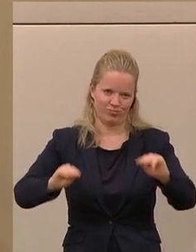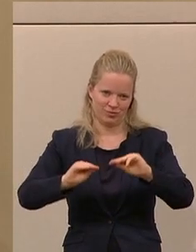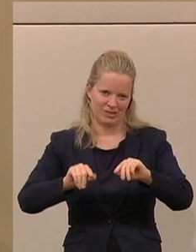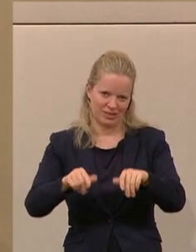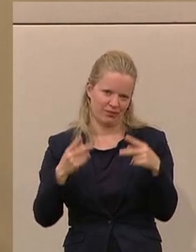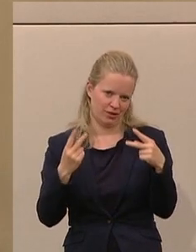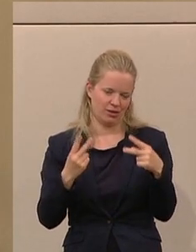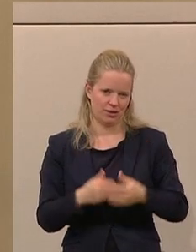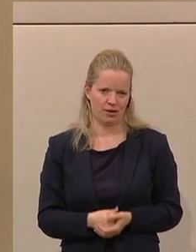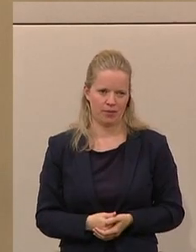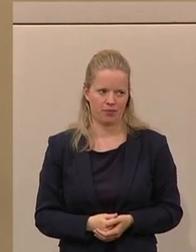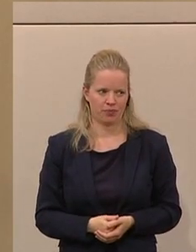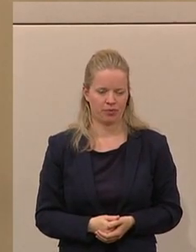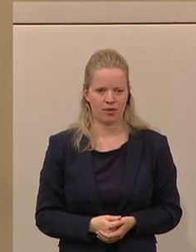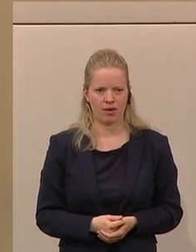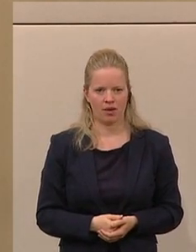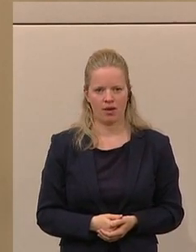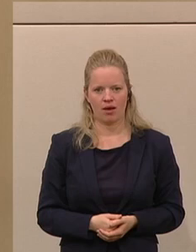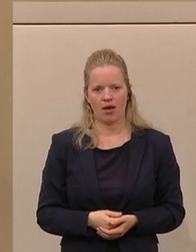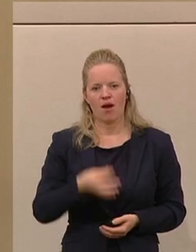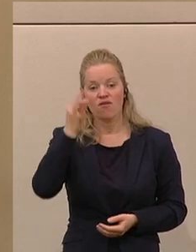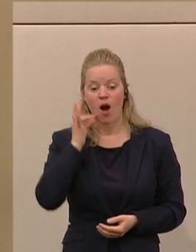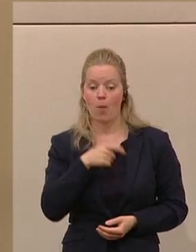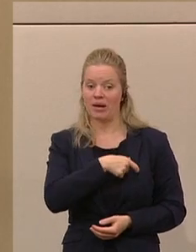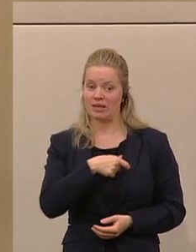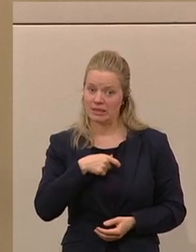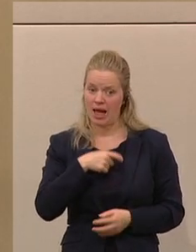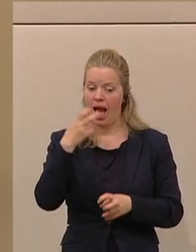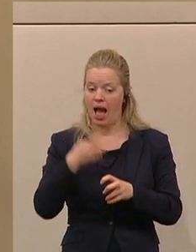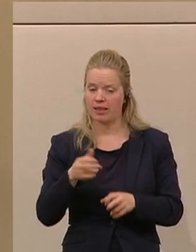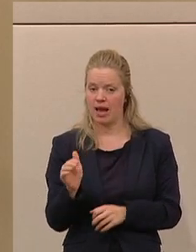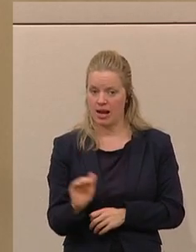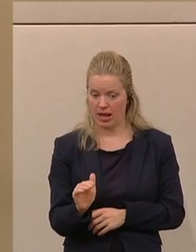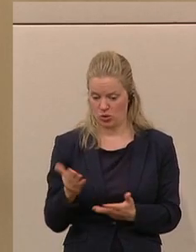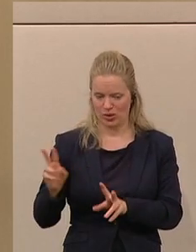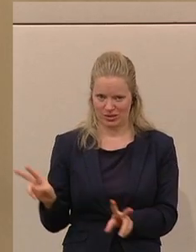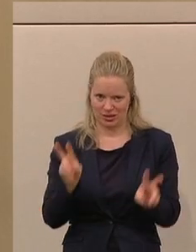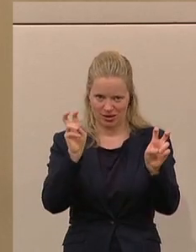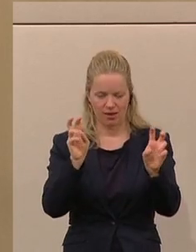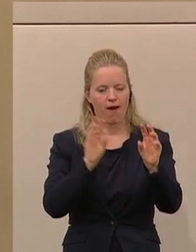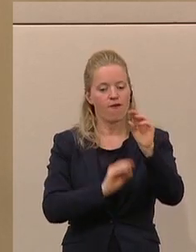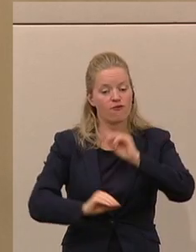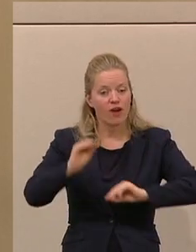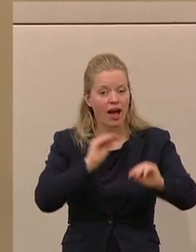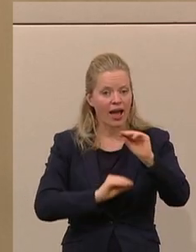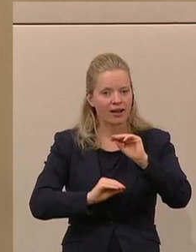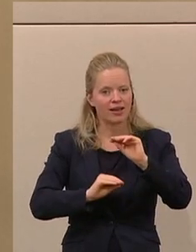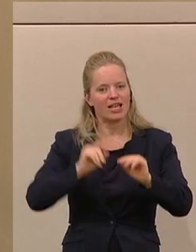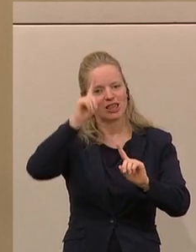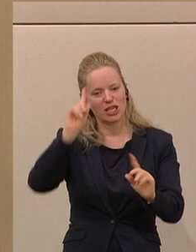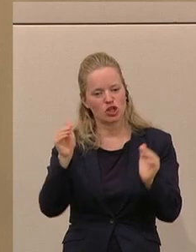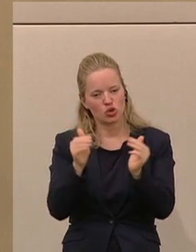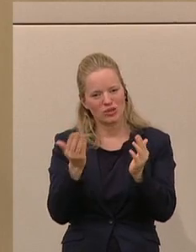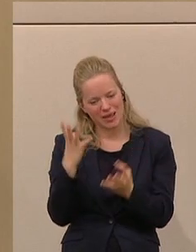Frau Magister Beate Hartinger-Klein wird so zitiert: Der Verein Tierschutz macht Schule vermittelt